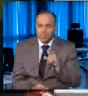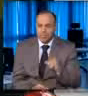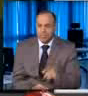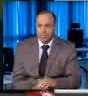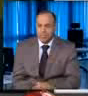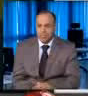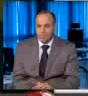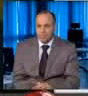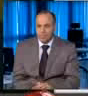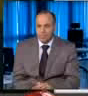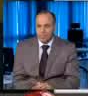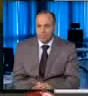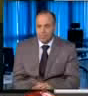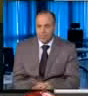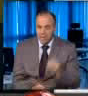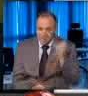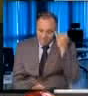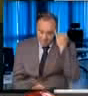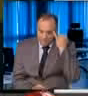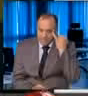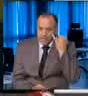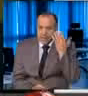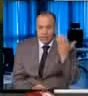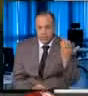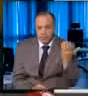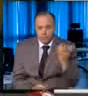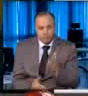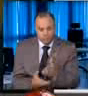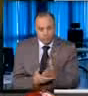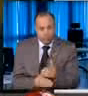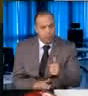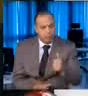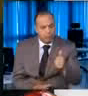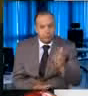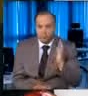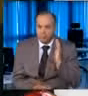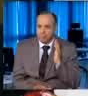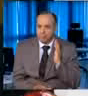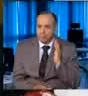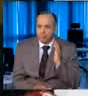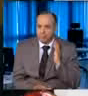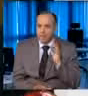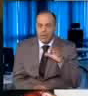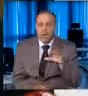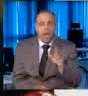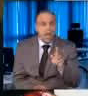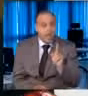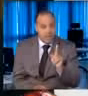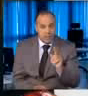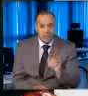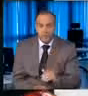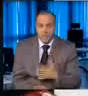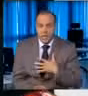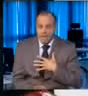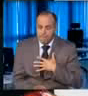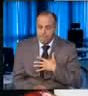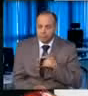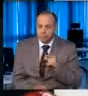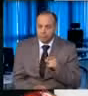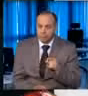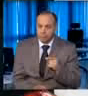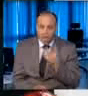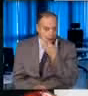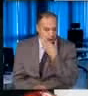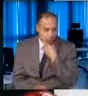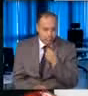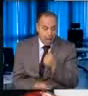جي سي سيتيز هي مبادرة في الحقيقة متميزة، مبادرة تنفتح الجهات، نحبذناها وعجبتنا